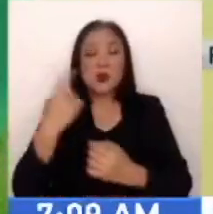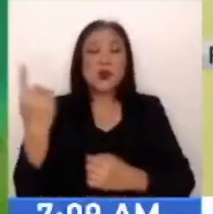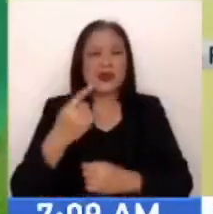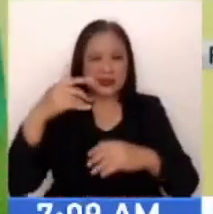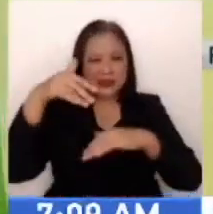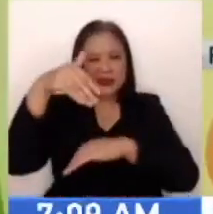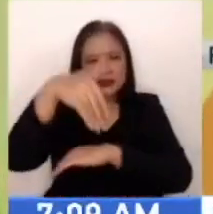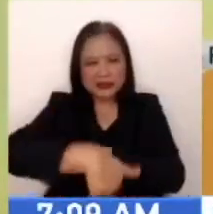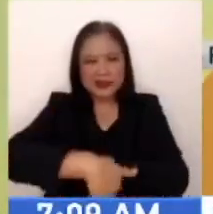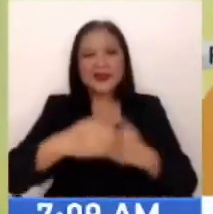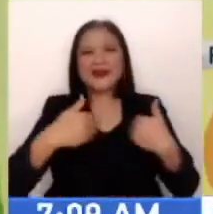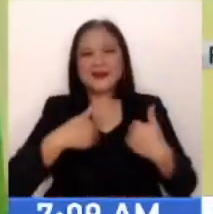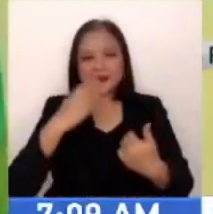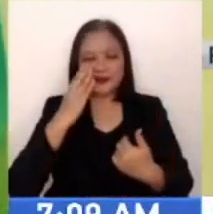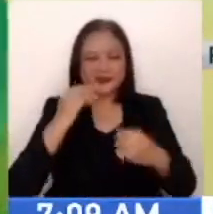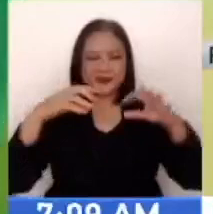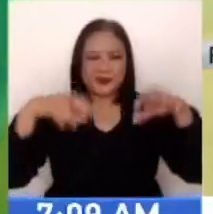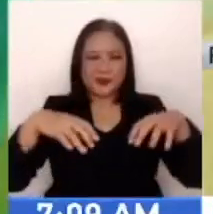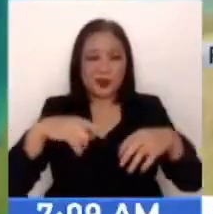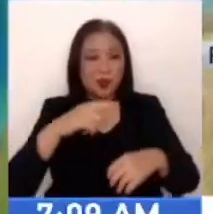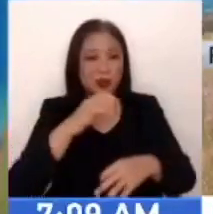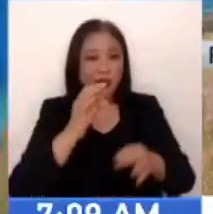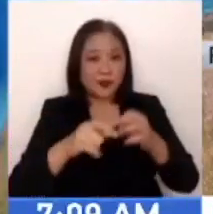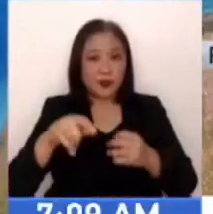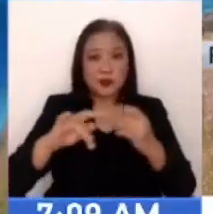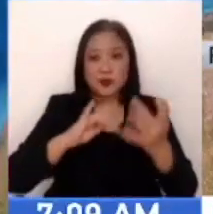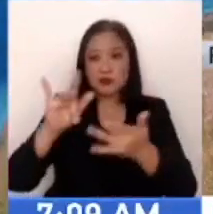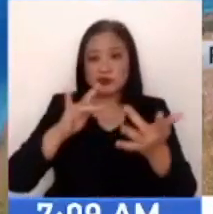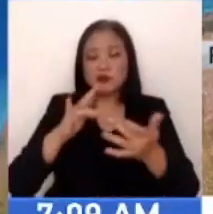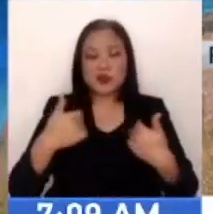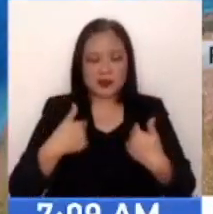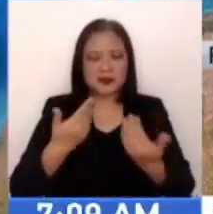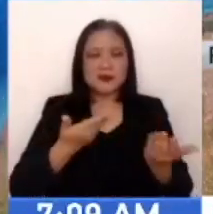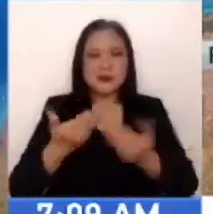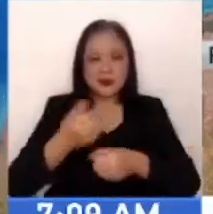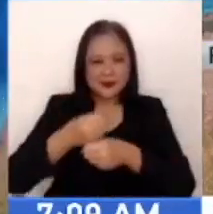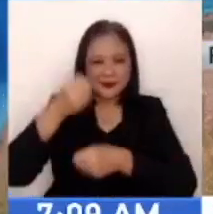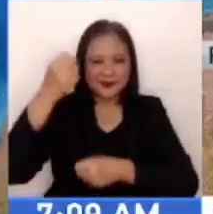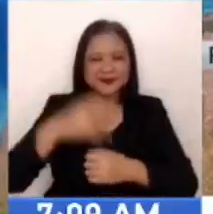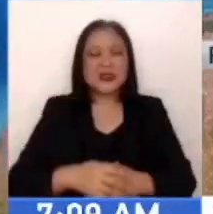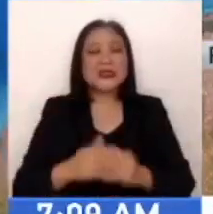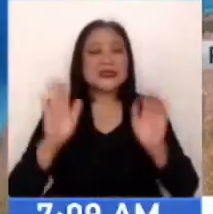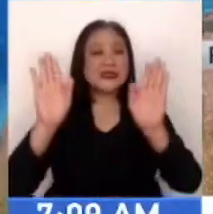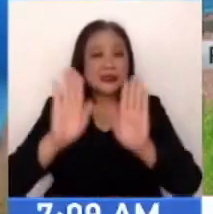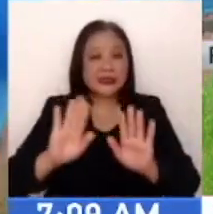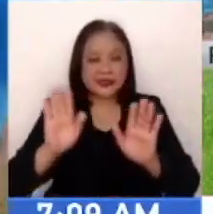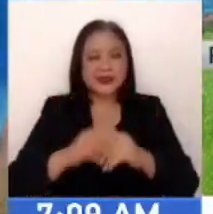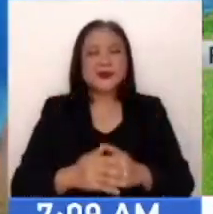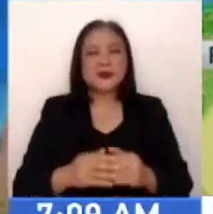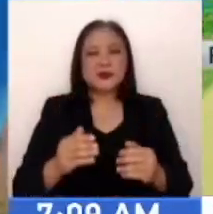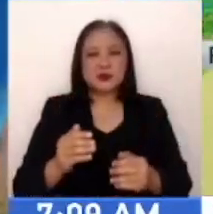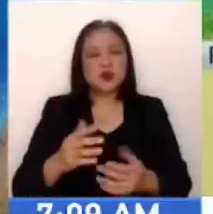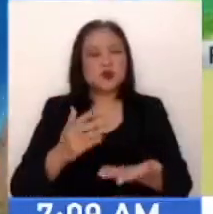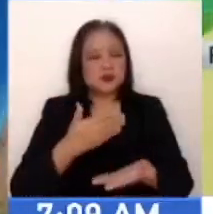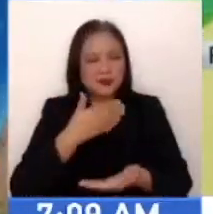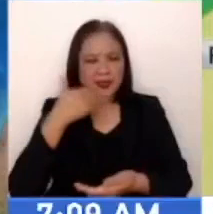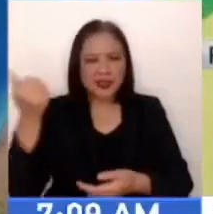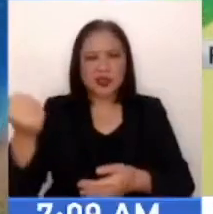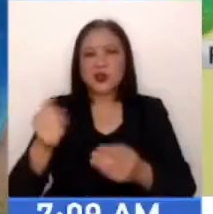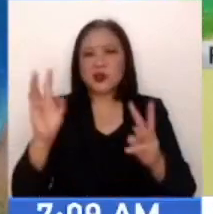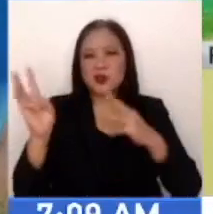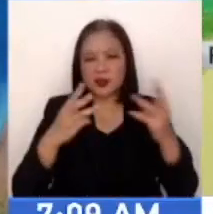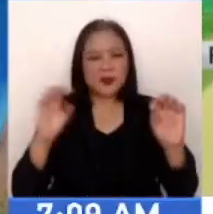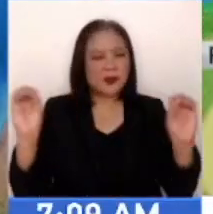yung mga mamamasyal, magdala pa rin kayo ng parangga sa ulan. Maging sa Linggo, mas maayos ang panahon, walang kaulan-ulan, sa hapon